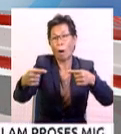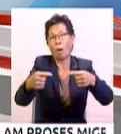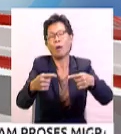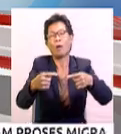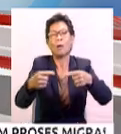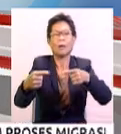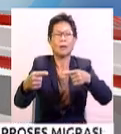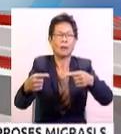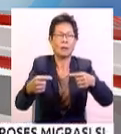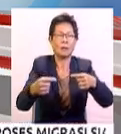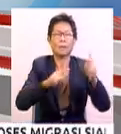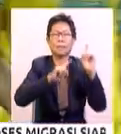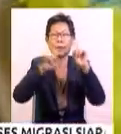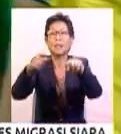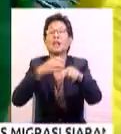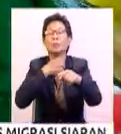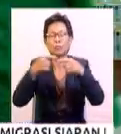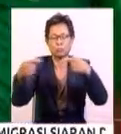Ipoh.